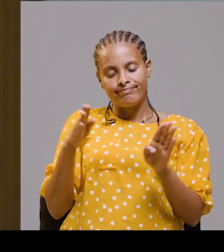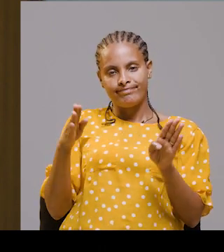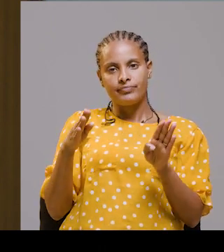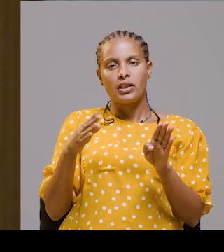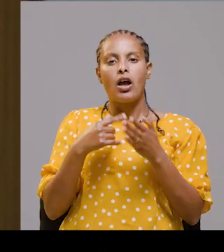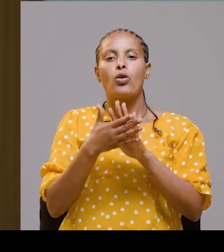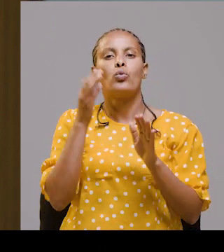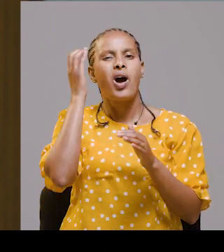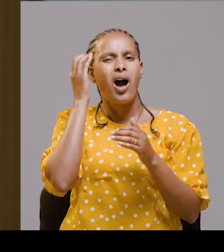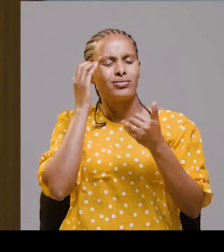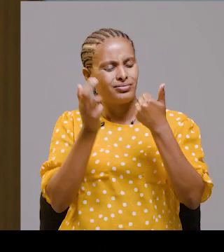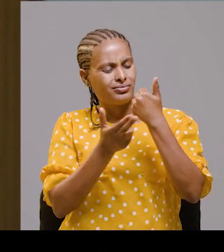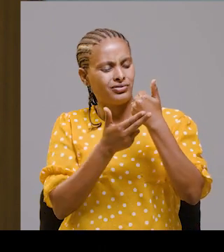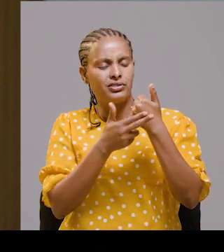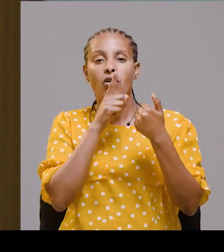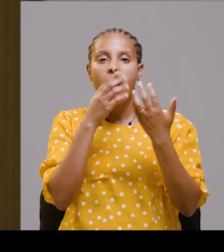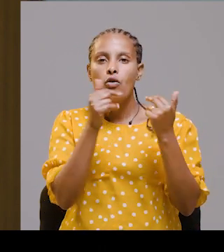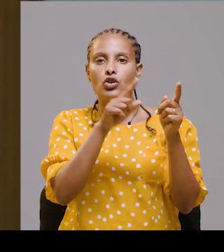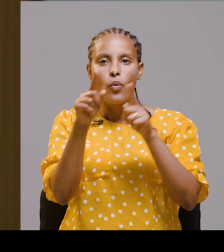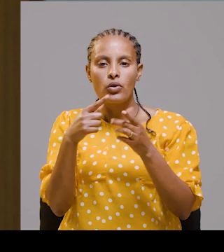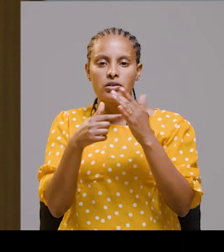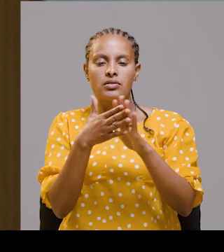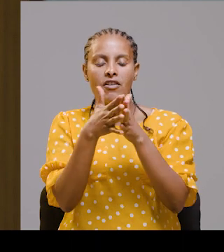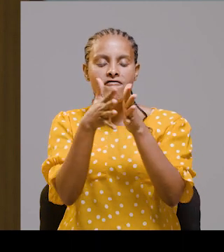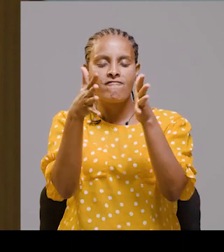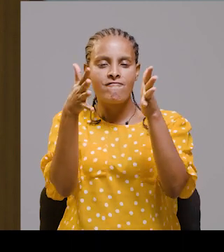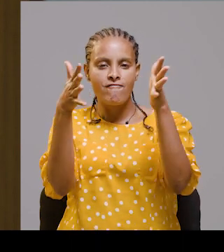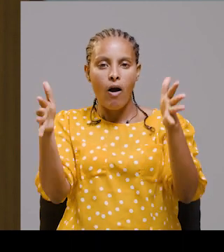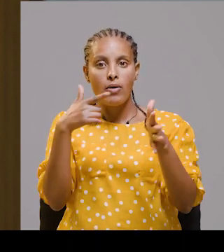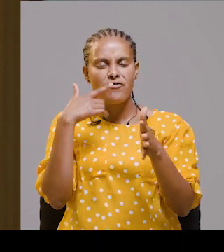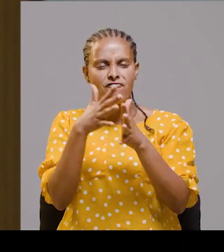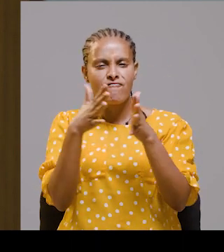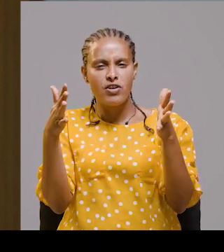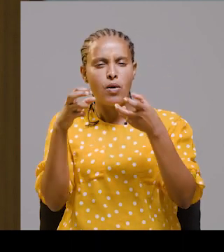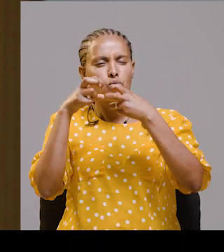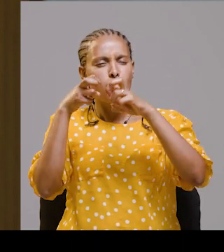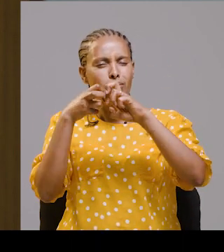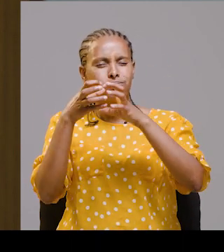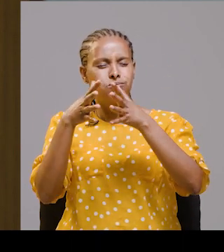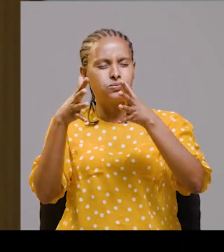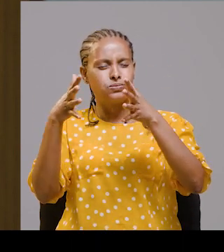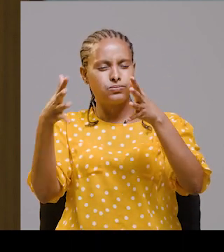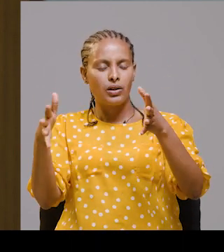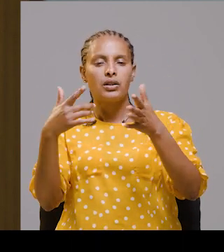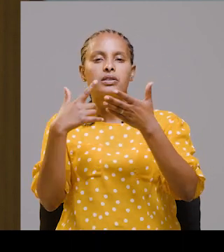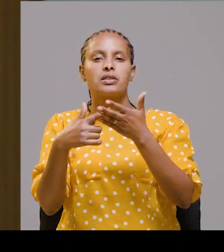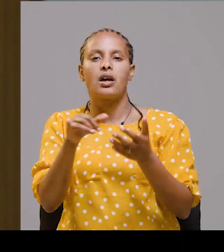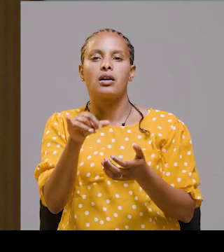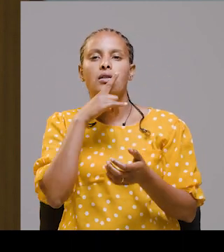በጣም ያሉ ችግሮች ናቸው አሁን ደግሞ እንደዚህ ሰፋ ብሎ ትሮማ ሰፋ ብሎ ወይም ደግሞ